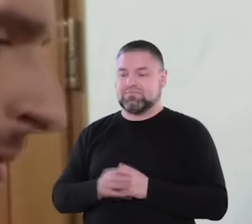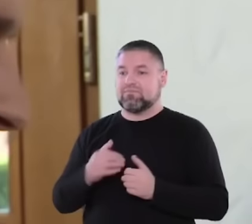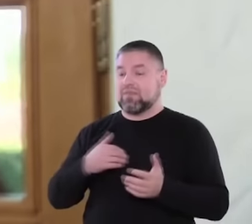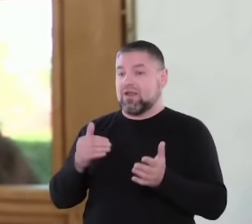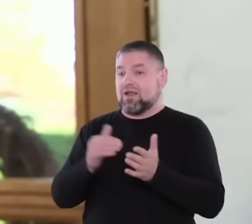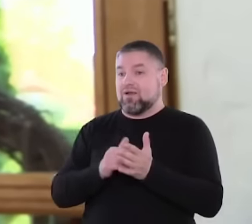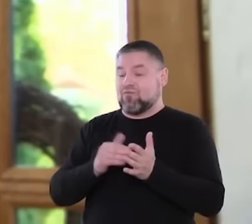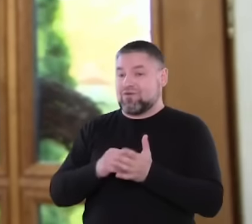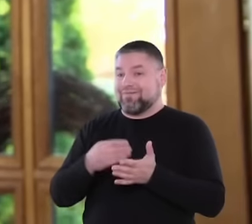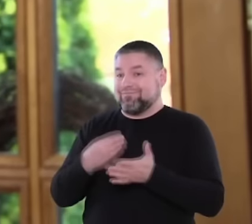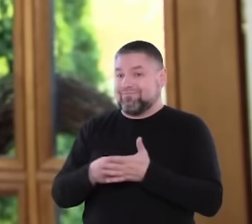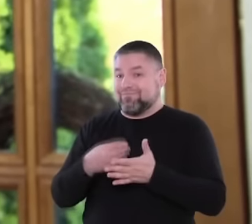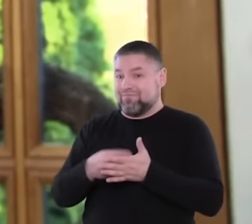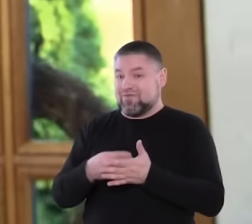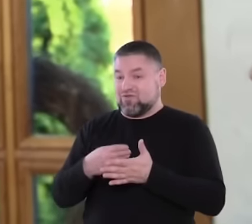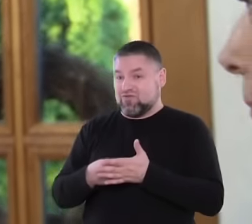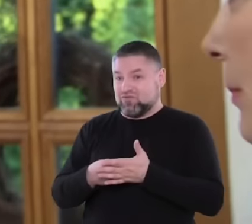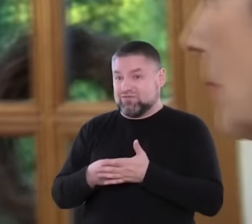Potrzebowałem tej kasy,